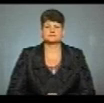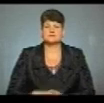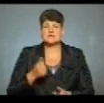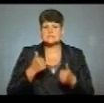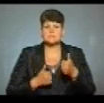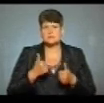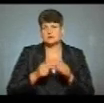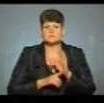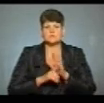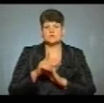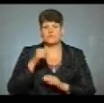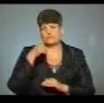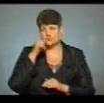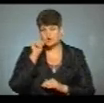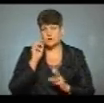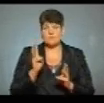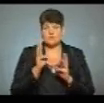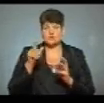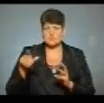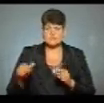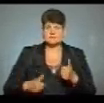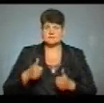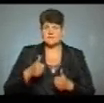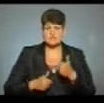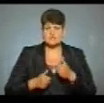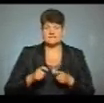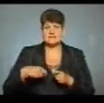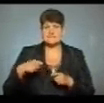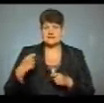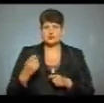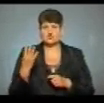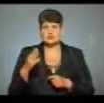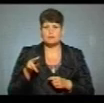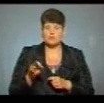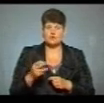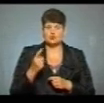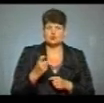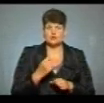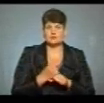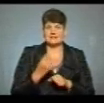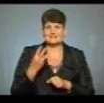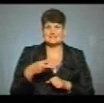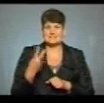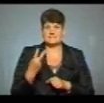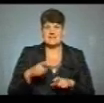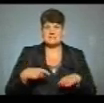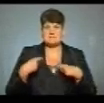Змагання стартували вчора. Пожежники змагалися в естафеті 4 по 100. Робили 32 забіги.